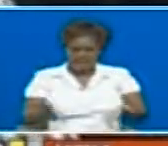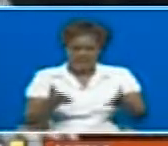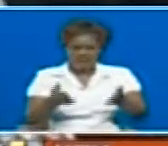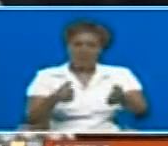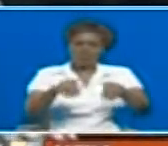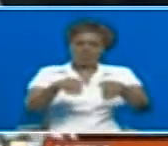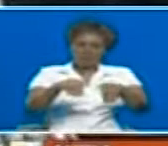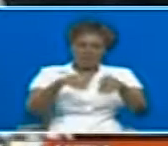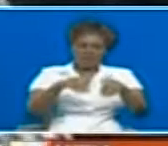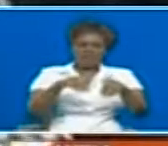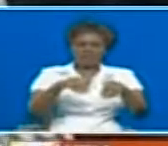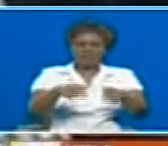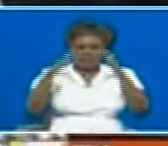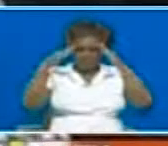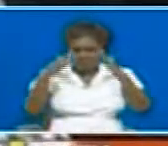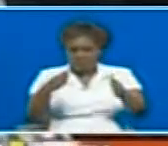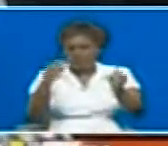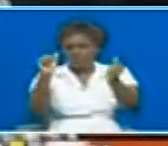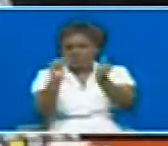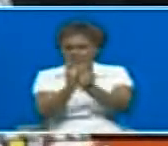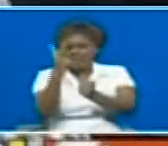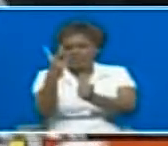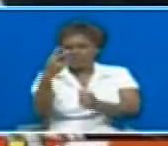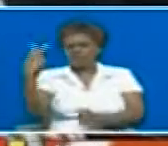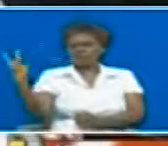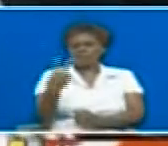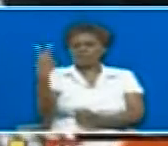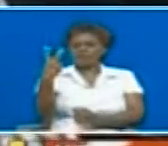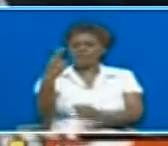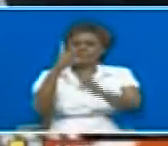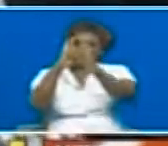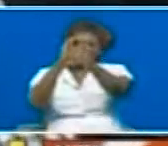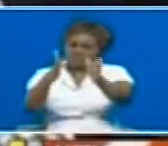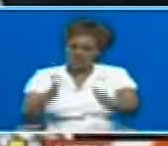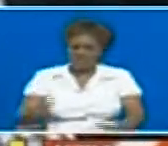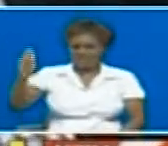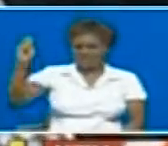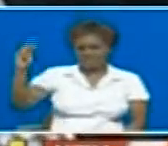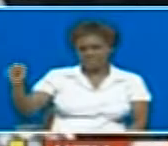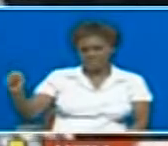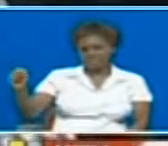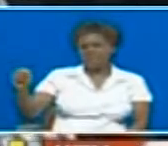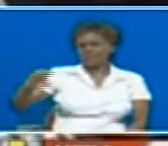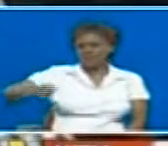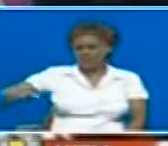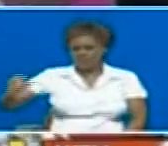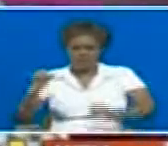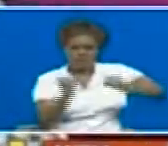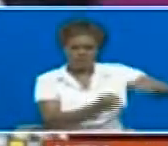yote mjini humo yanaangazia tarehe 12 Februari. Victor Ogalle, KTN, katika kaunti ya Homabay.